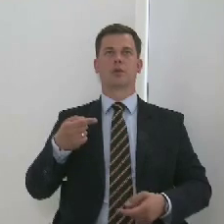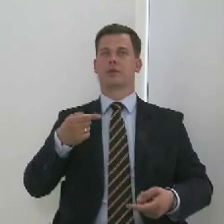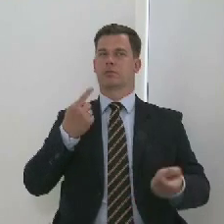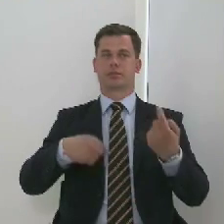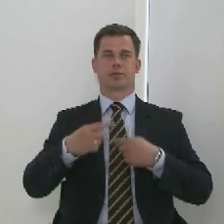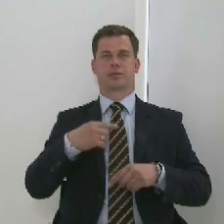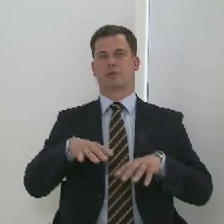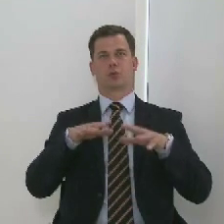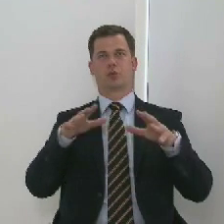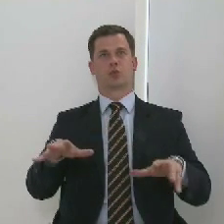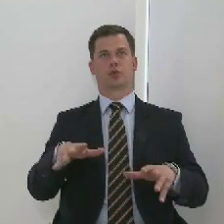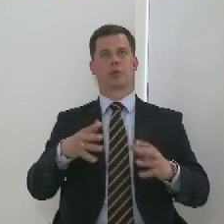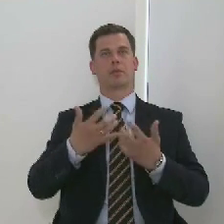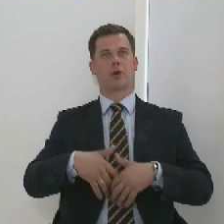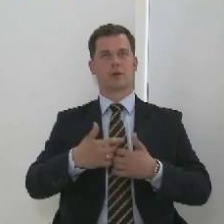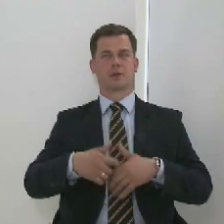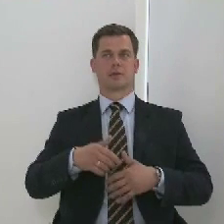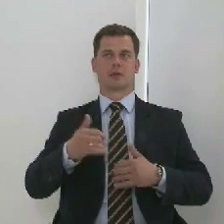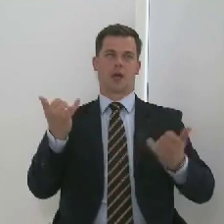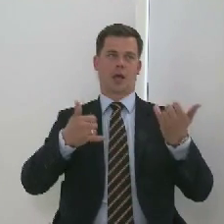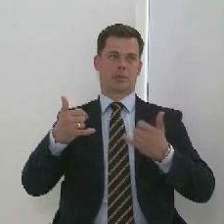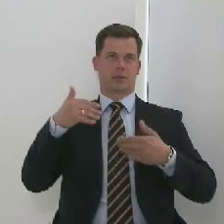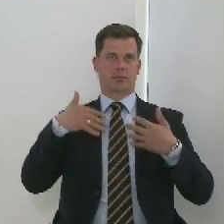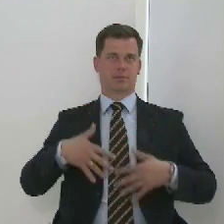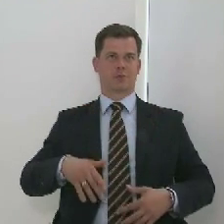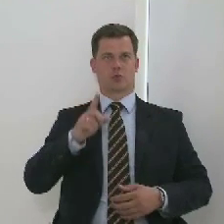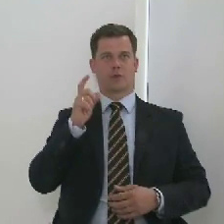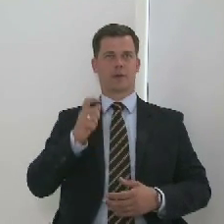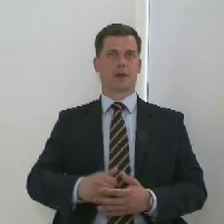wielu, wielu skomplikowanych procesach biochemicznych zachodzących w człowieku.